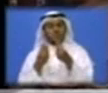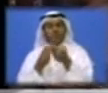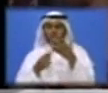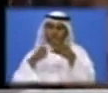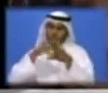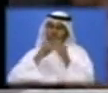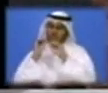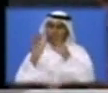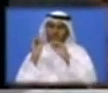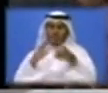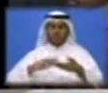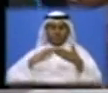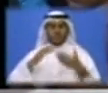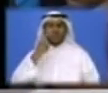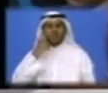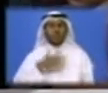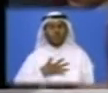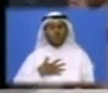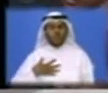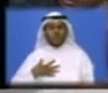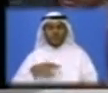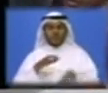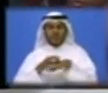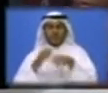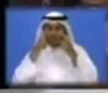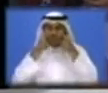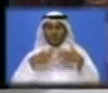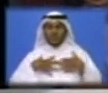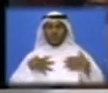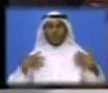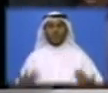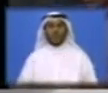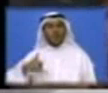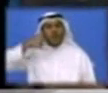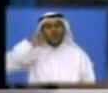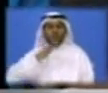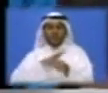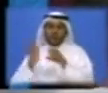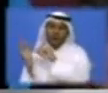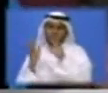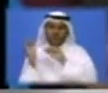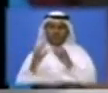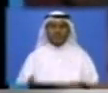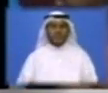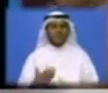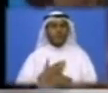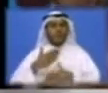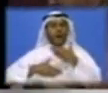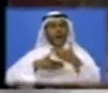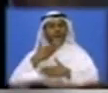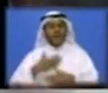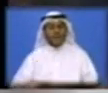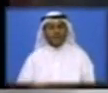وكما ترون الان تفاعل الناس وجبتهم مع هذه المساعدات التي شعروا يعني بالفرحه